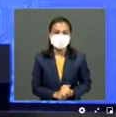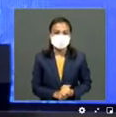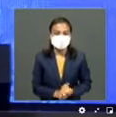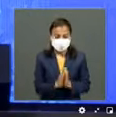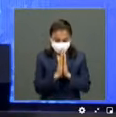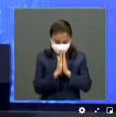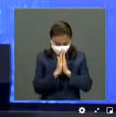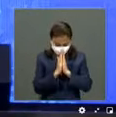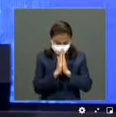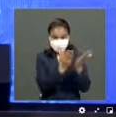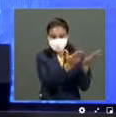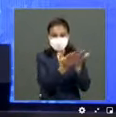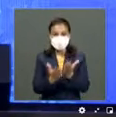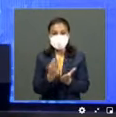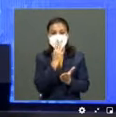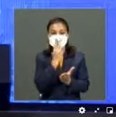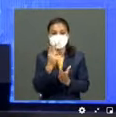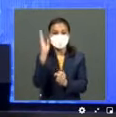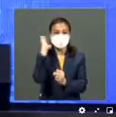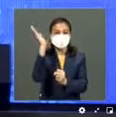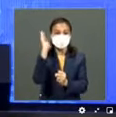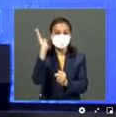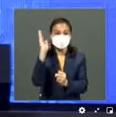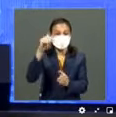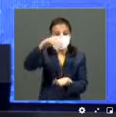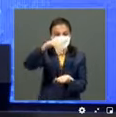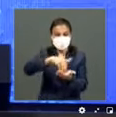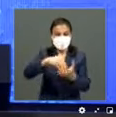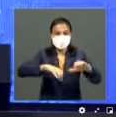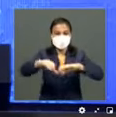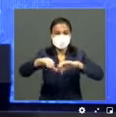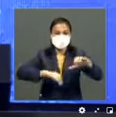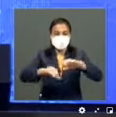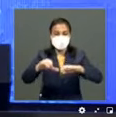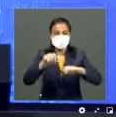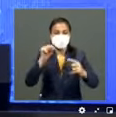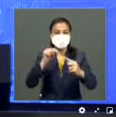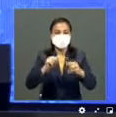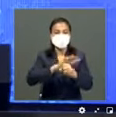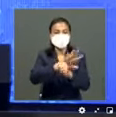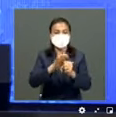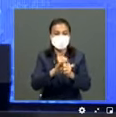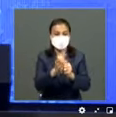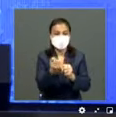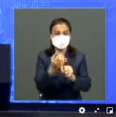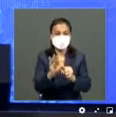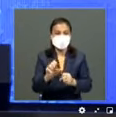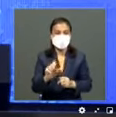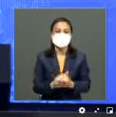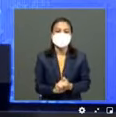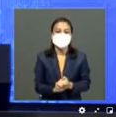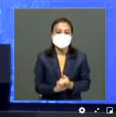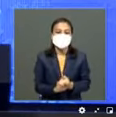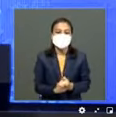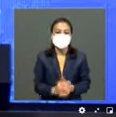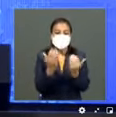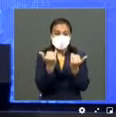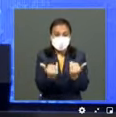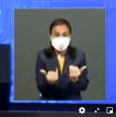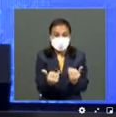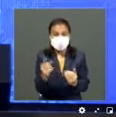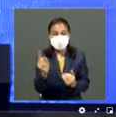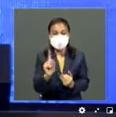สวัสดีค่ะต้อนรับคุณผู้ชมเข้าสู่การแถลงข่าวจากศูนย์บริหารสถานการณ์โควิด-19 จากที่ทำเนียบรัฐบาลนะคะวันนี้เป็นอีก